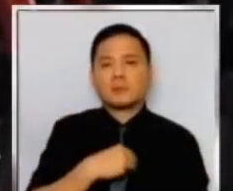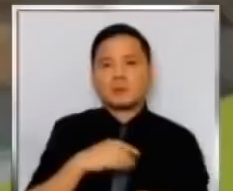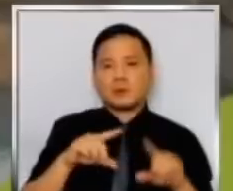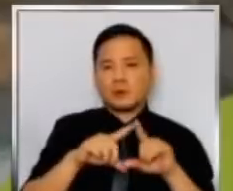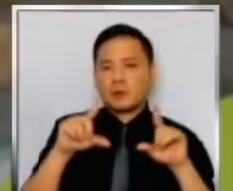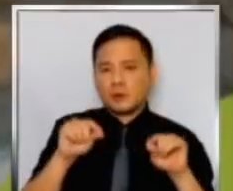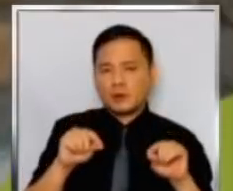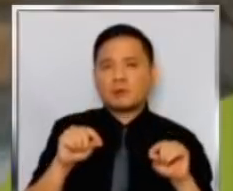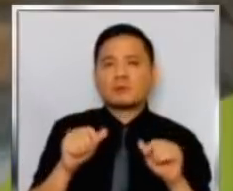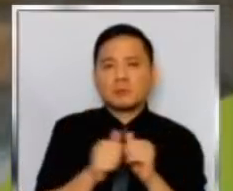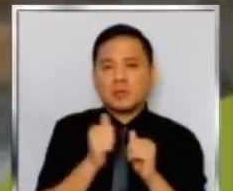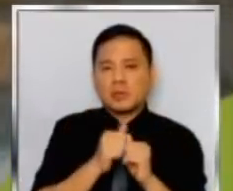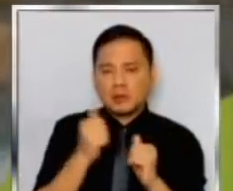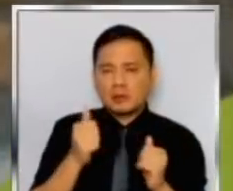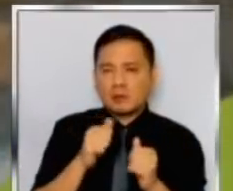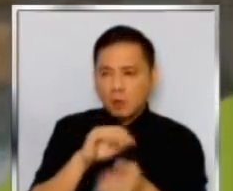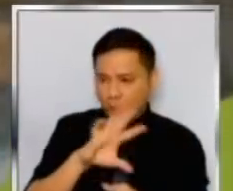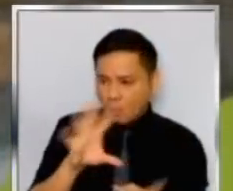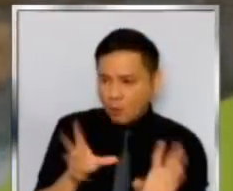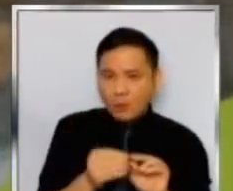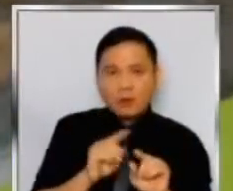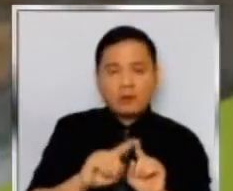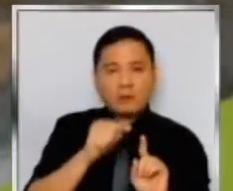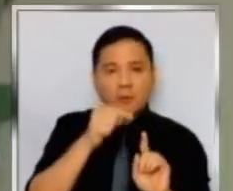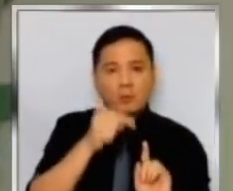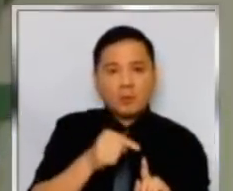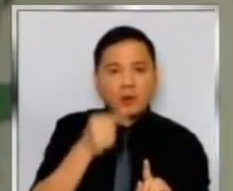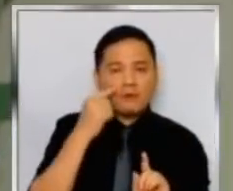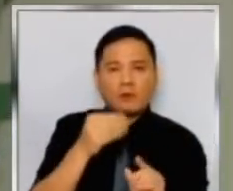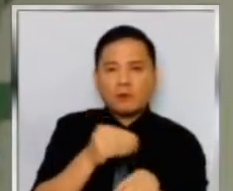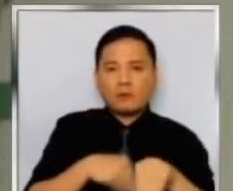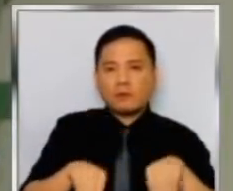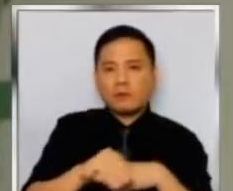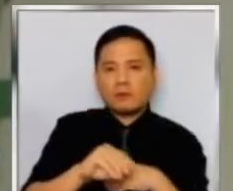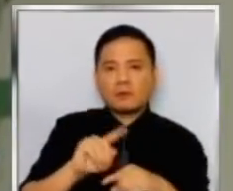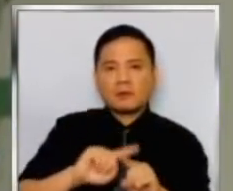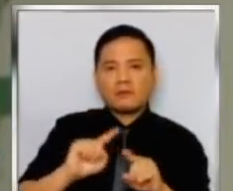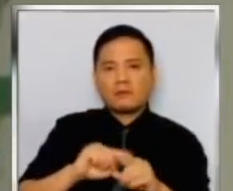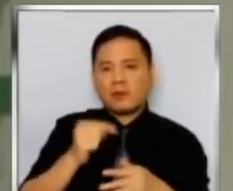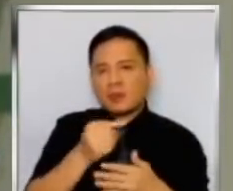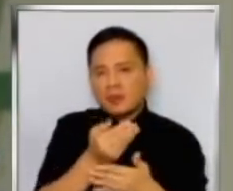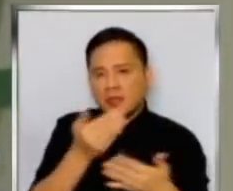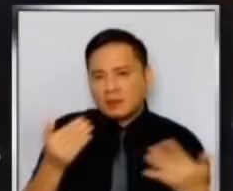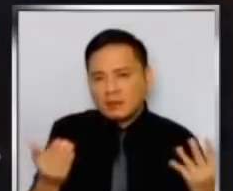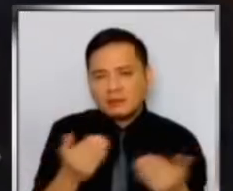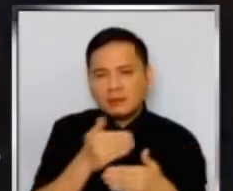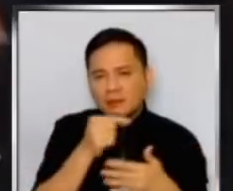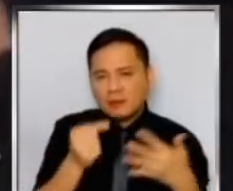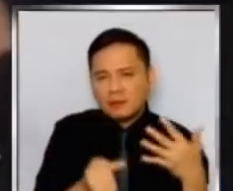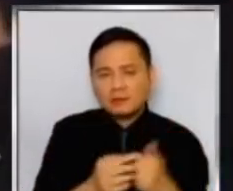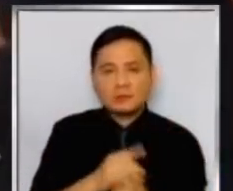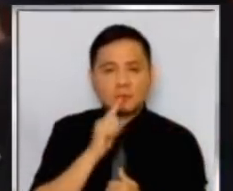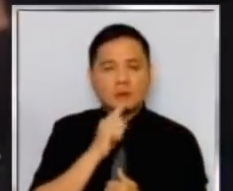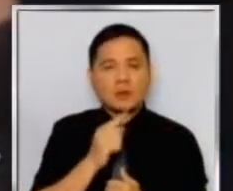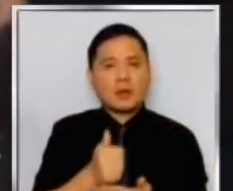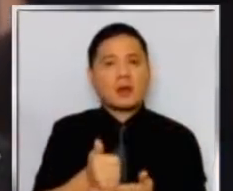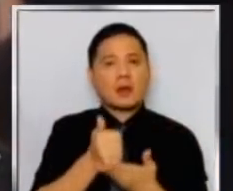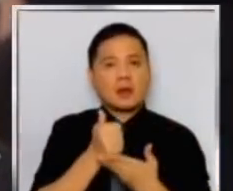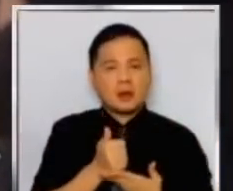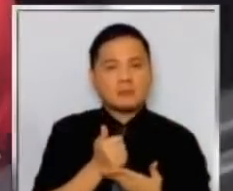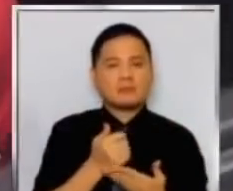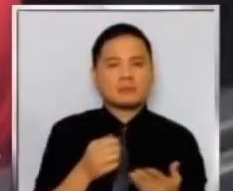points, kapalit na appliances o ibang libreng items. Malaking bagay raw ito para sa mga motorista tulad ng taxi driver na si